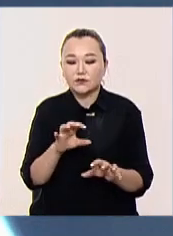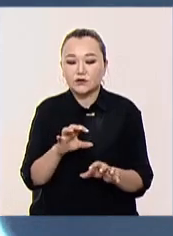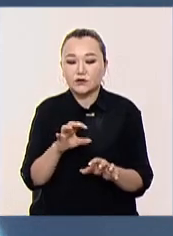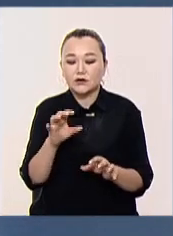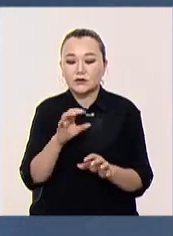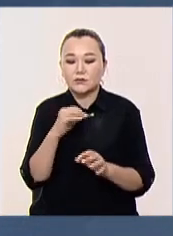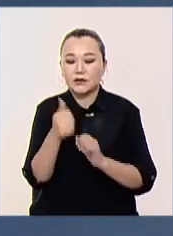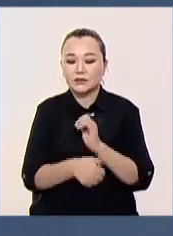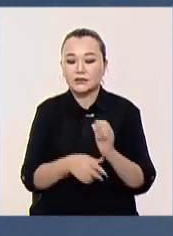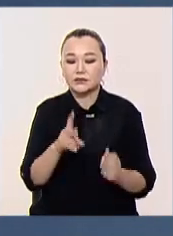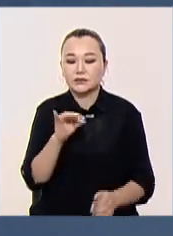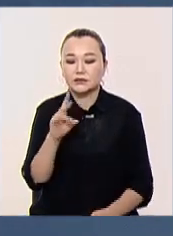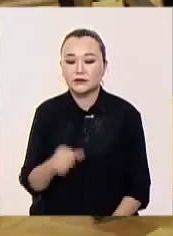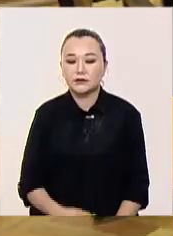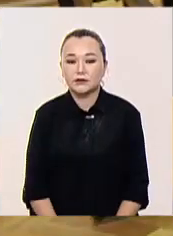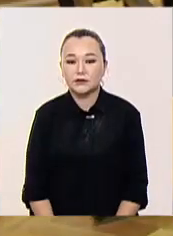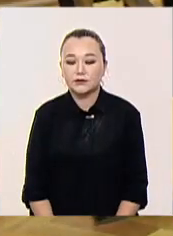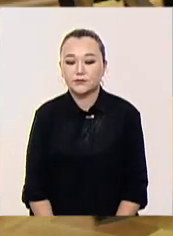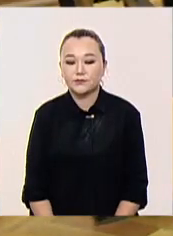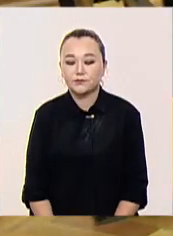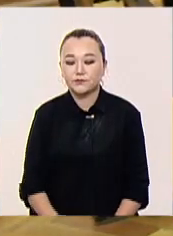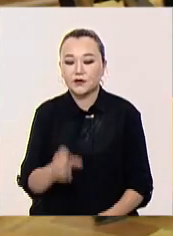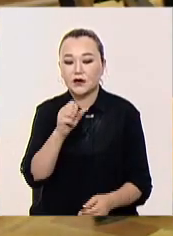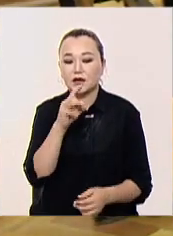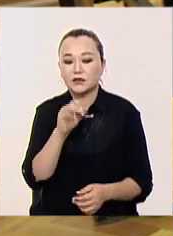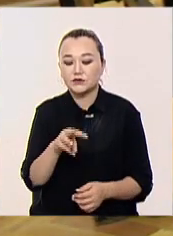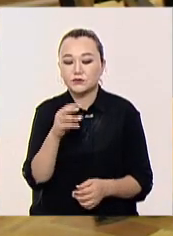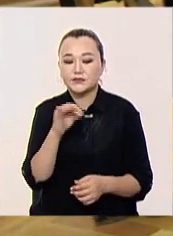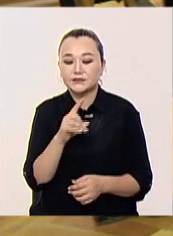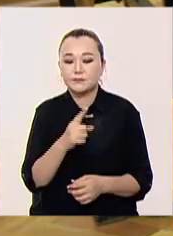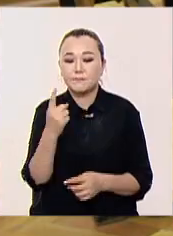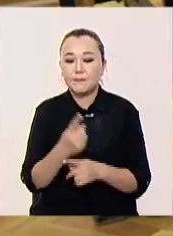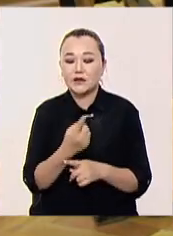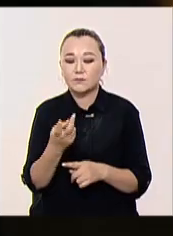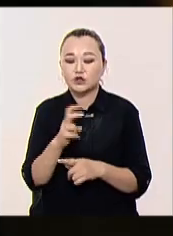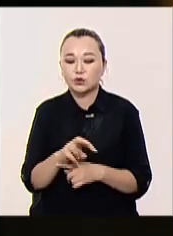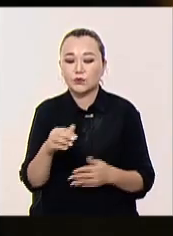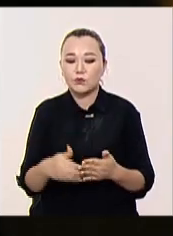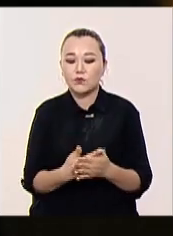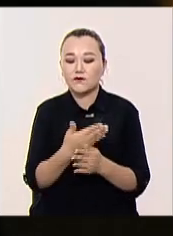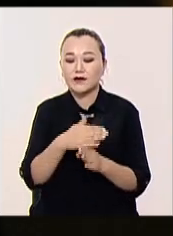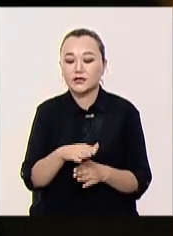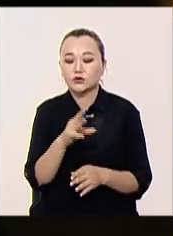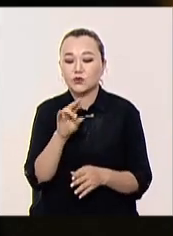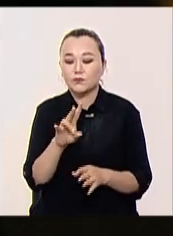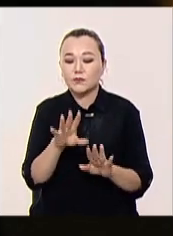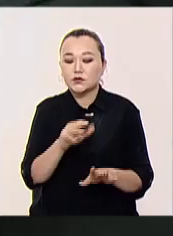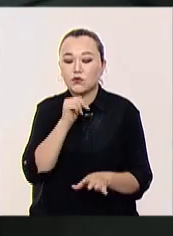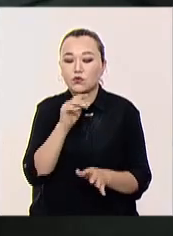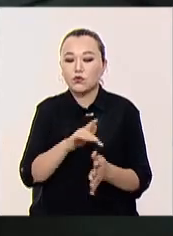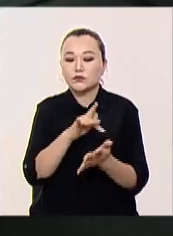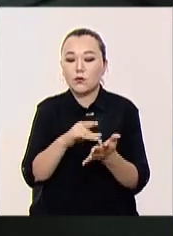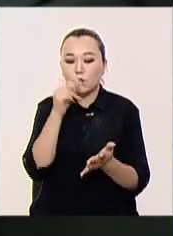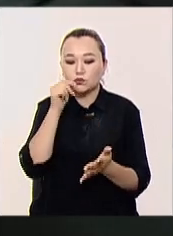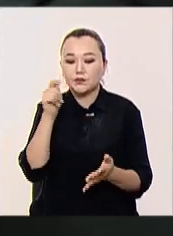и о чем рассказывают в материале Нины Шапо. Артем – один из первых посетителей нового отделения ЦОНа в Костанае. Мужчина